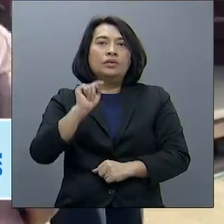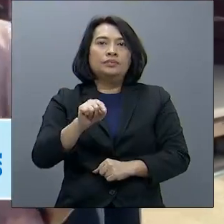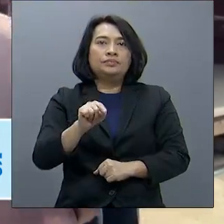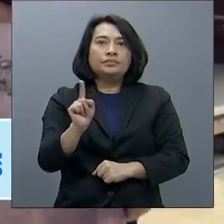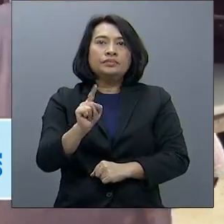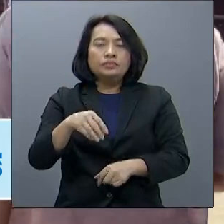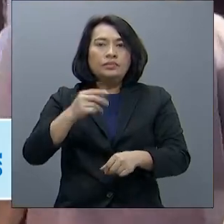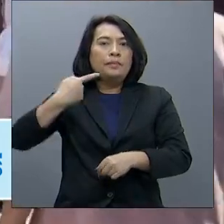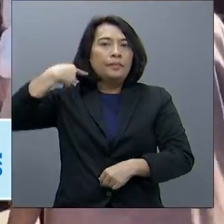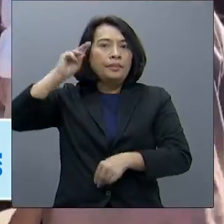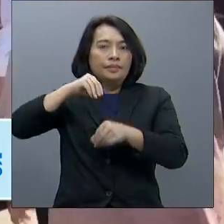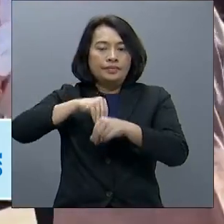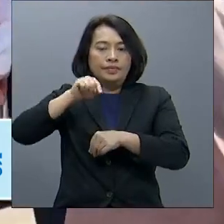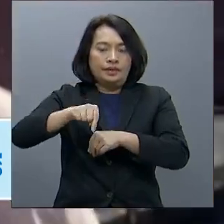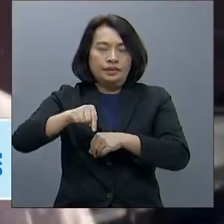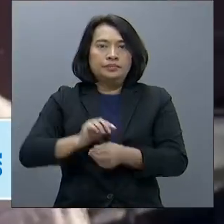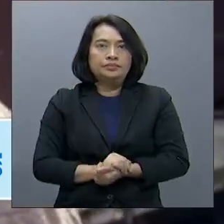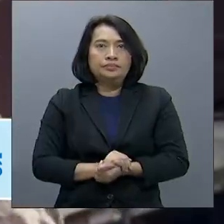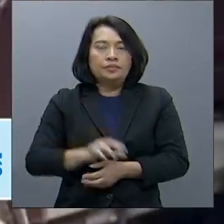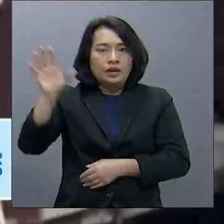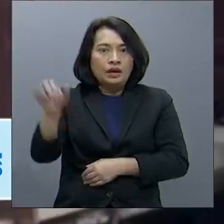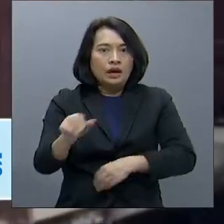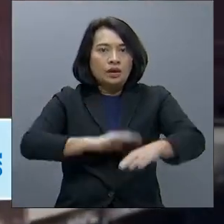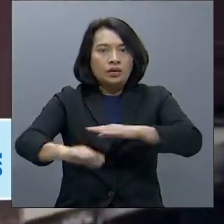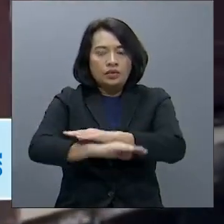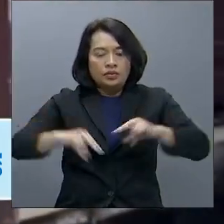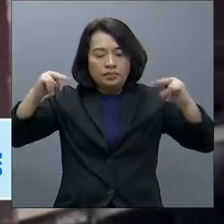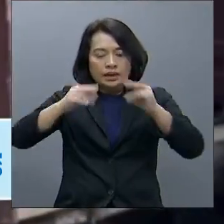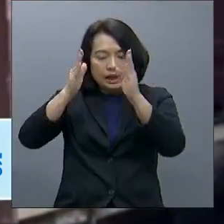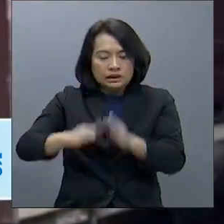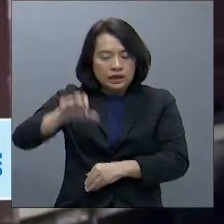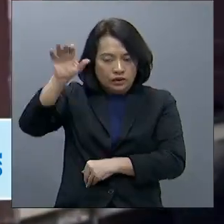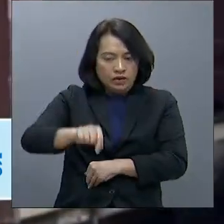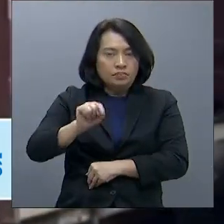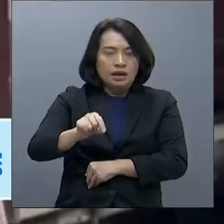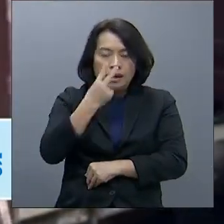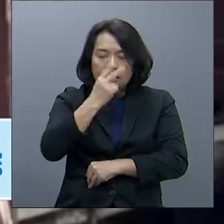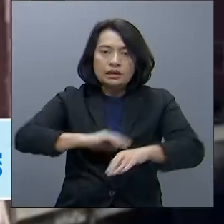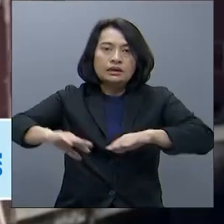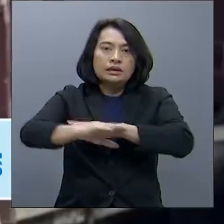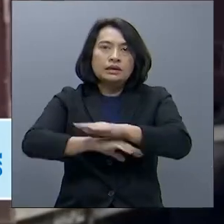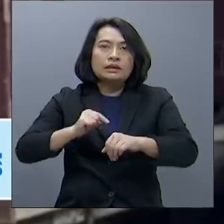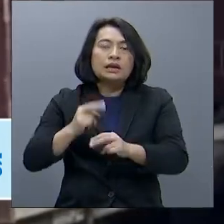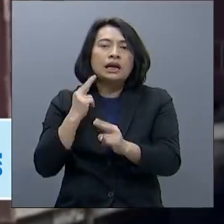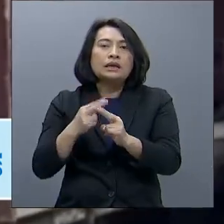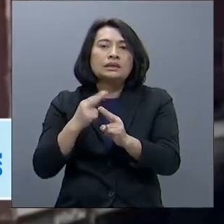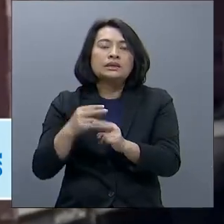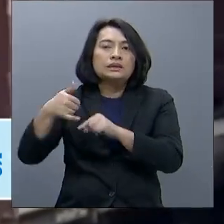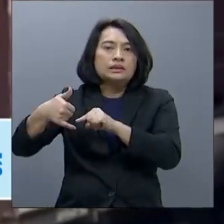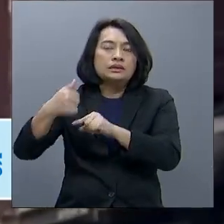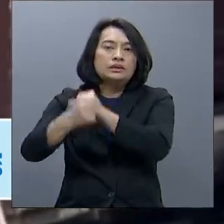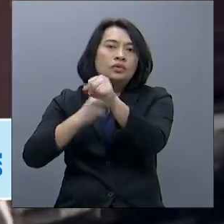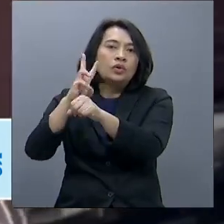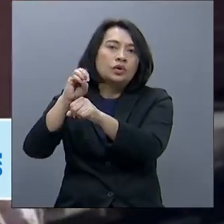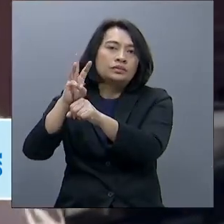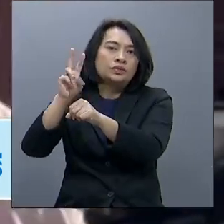คยอาศัยอยู่หาพยานหลักฐานเชื่อมโยงในการยืนยันตัวตนของคุณป้าสมนึกโดยมีนายสายันอ่อนระเบียบอายุ